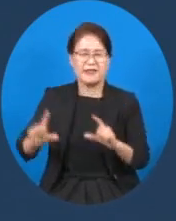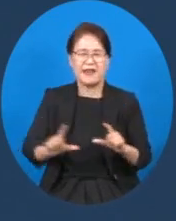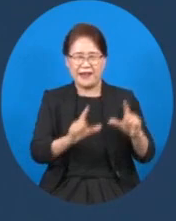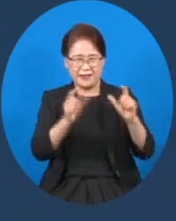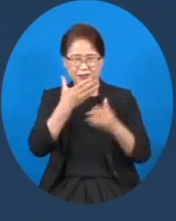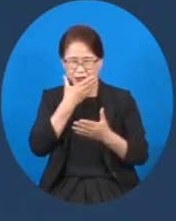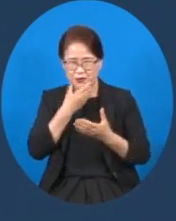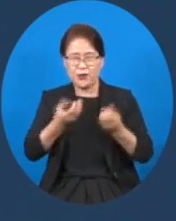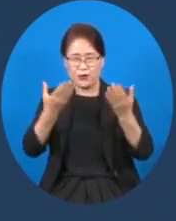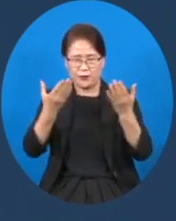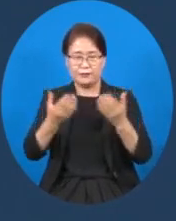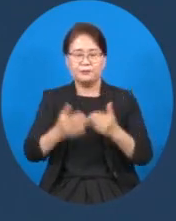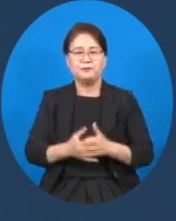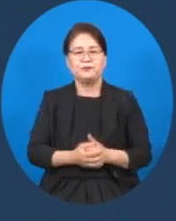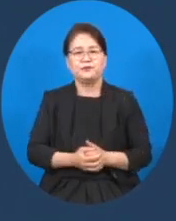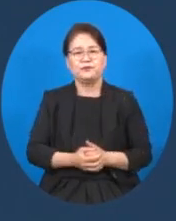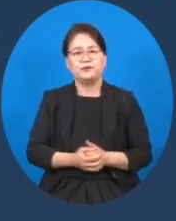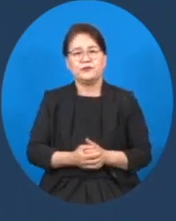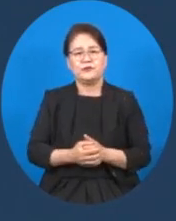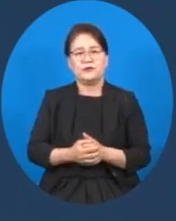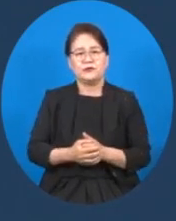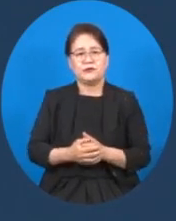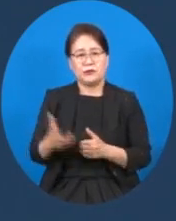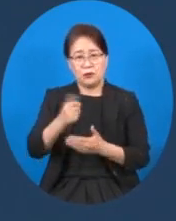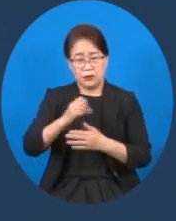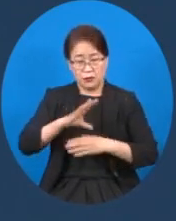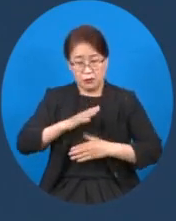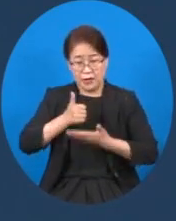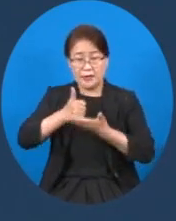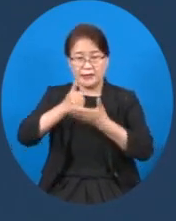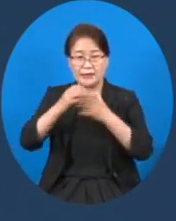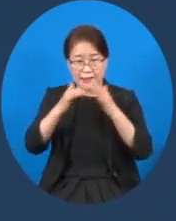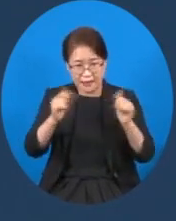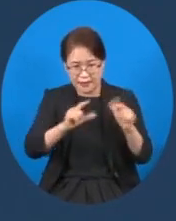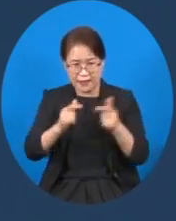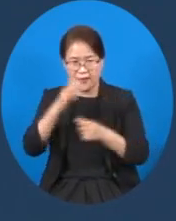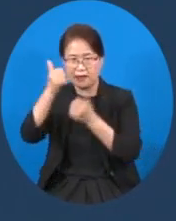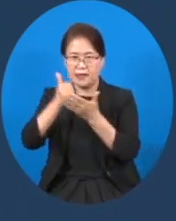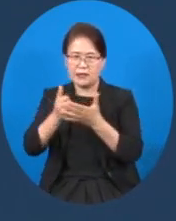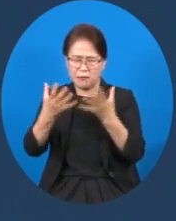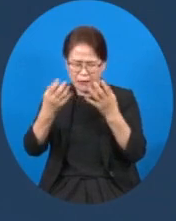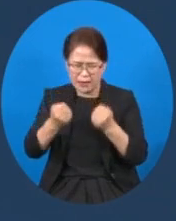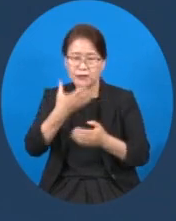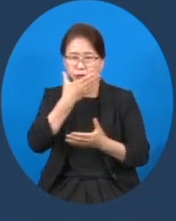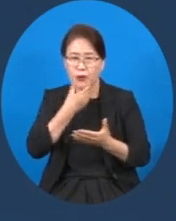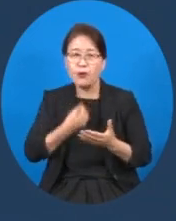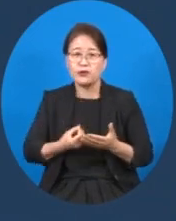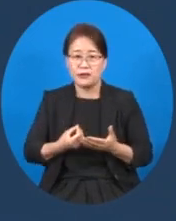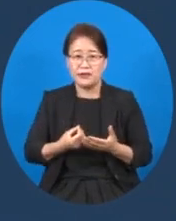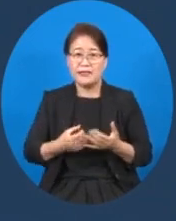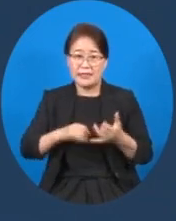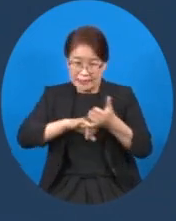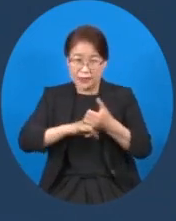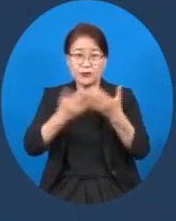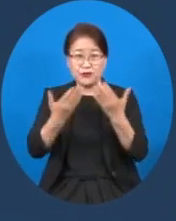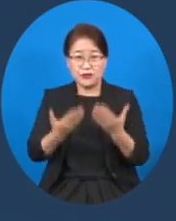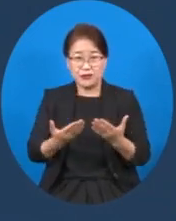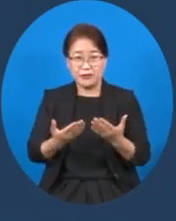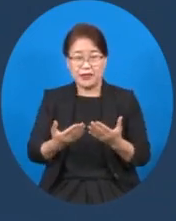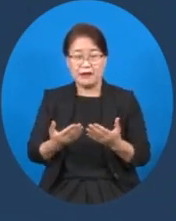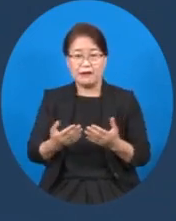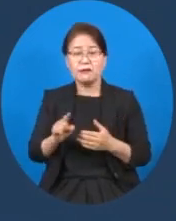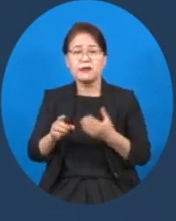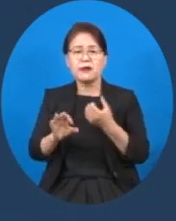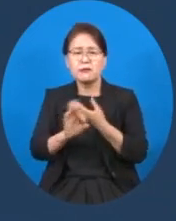거예요. 이렇게 여호와를 경외하는 자에게는 하나님께서 많은 복을 약속하셨습니다.